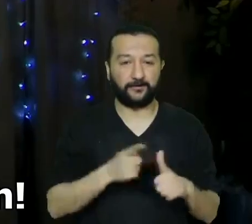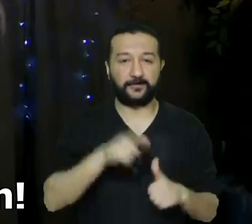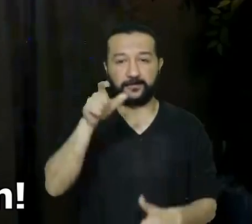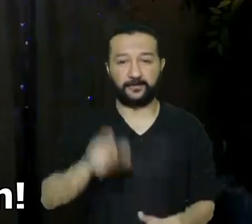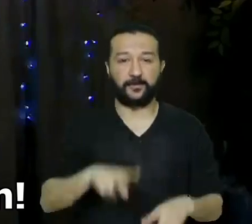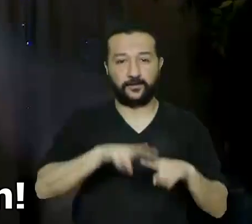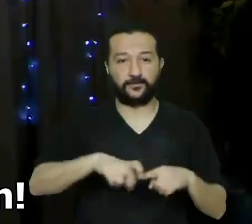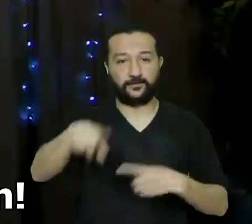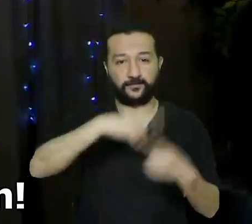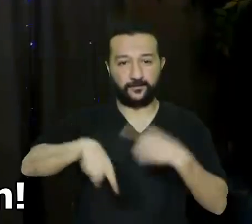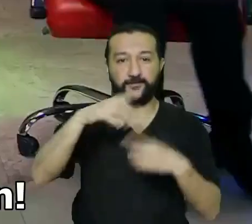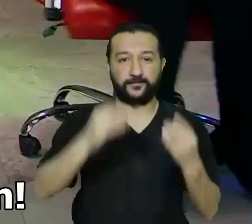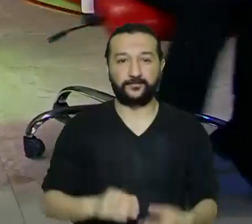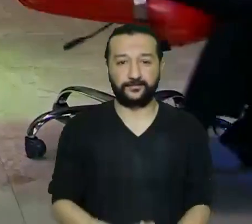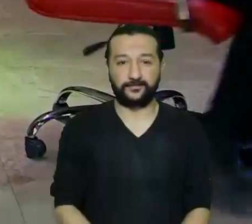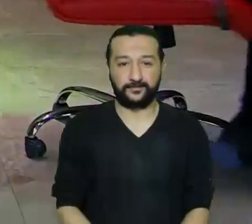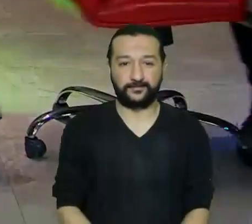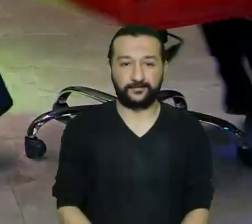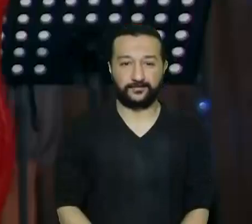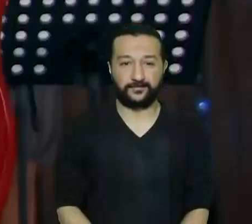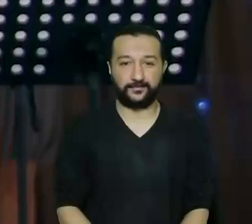Öncelikle koltuklar dönsün.